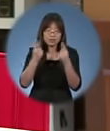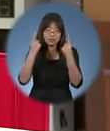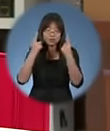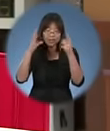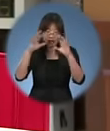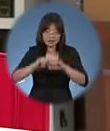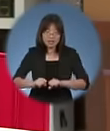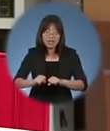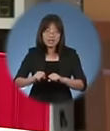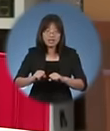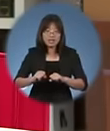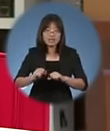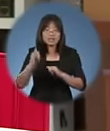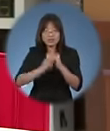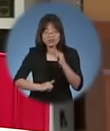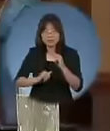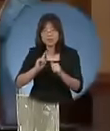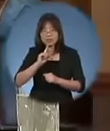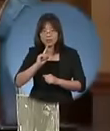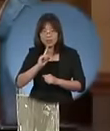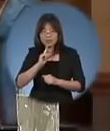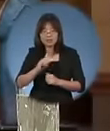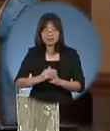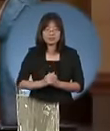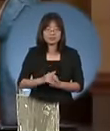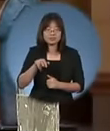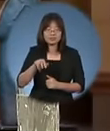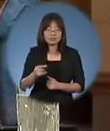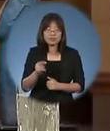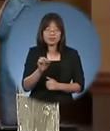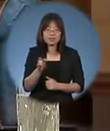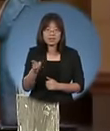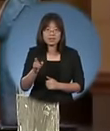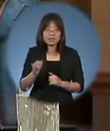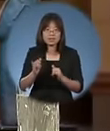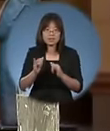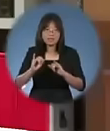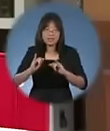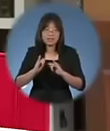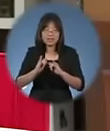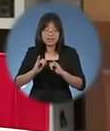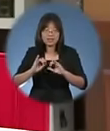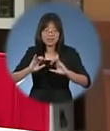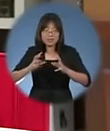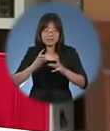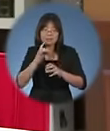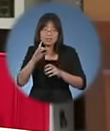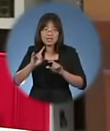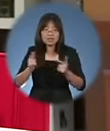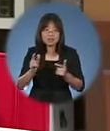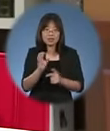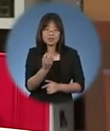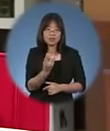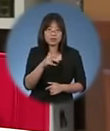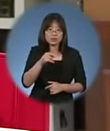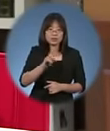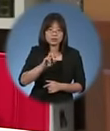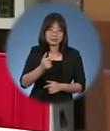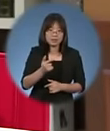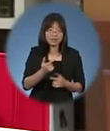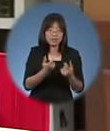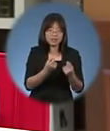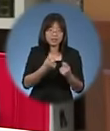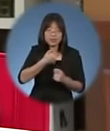아주 흥미롭습니다. 그렇군요. 근데 이 역사는요, 스페인만 그런 게 아니라 오스만 제국도 그렇고, 그 다음에 고대 로마 제국도